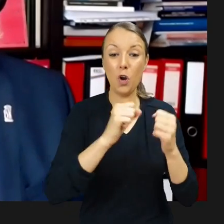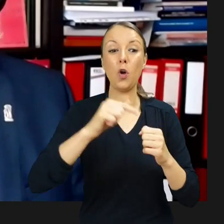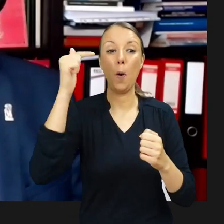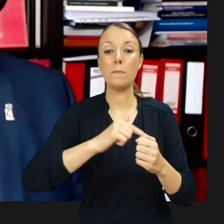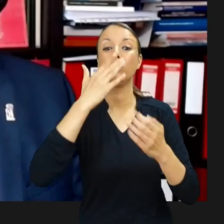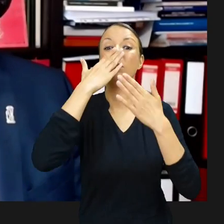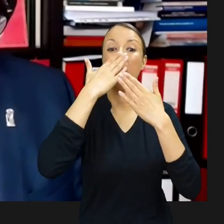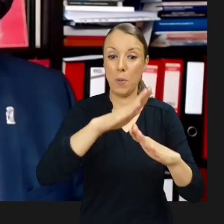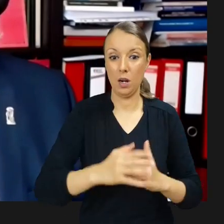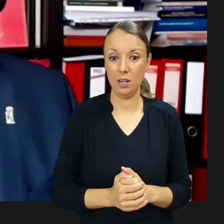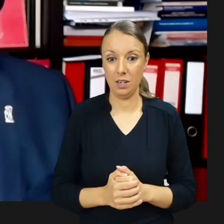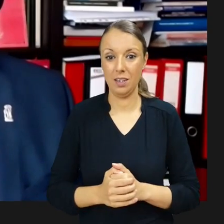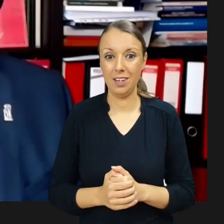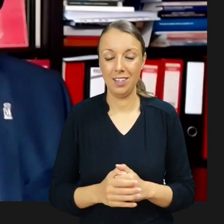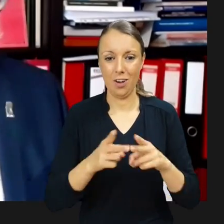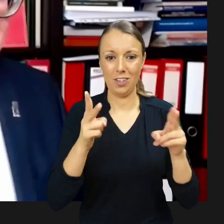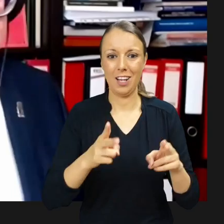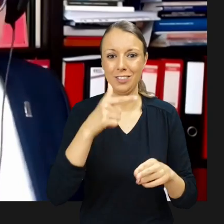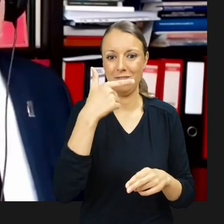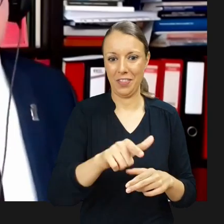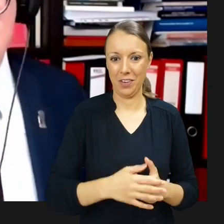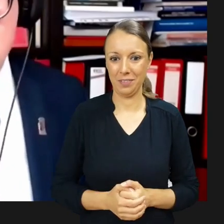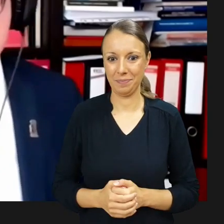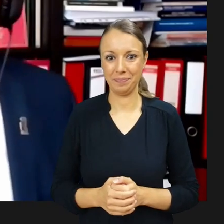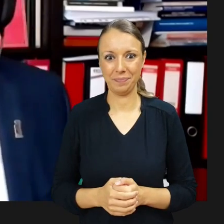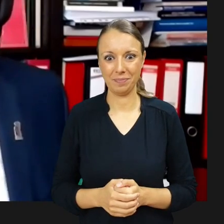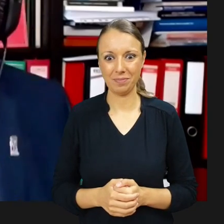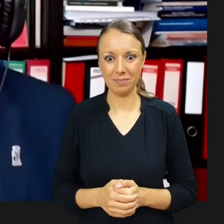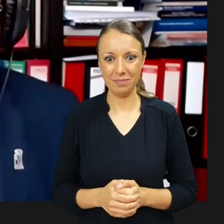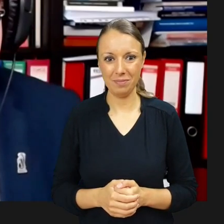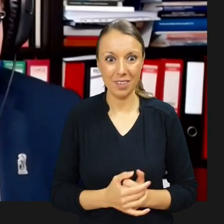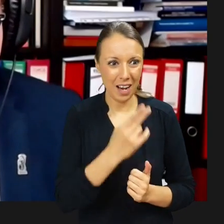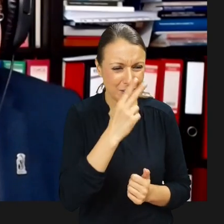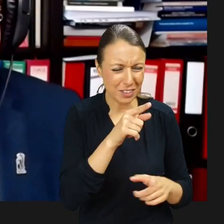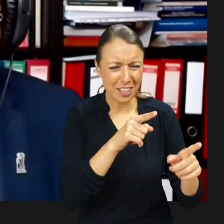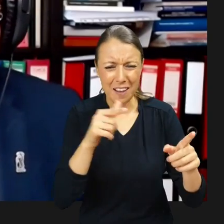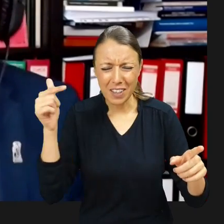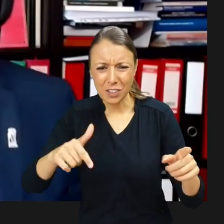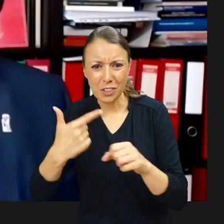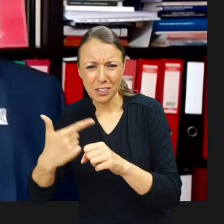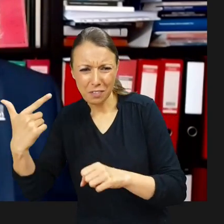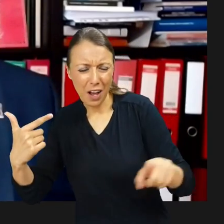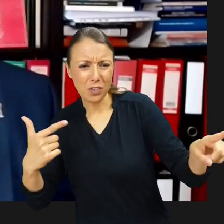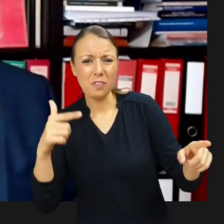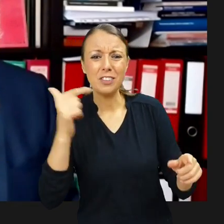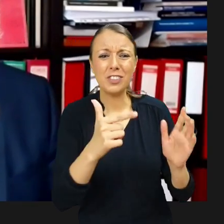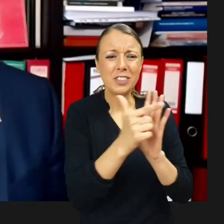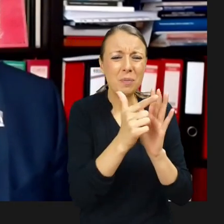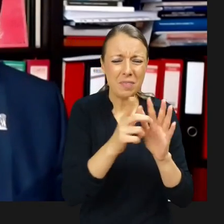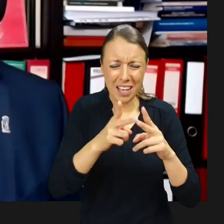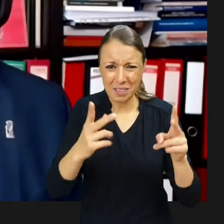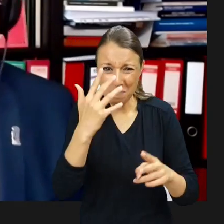dni. Stwierdza bezczynność, tak? Jest rok 2022. 5 lat